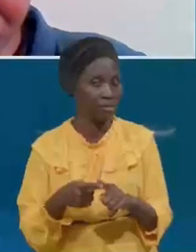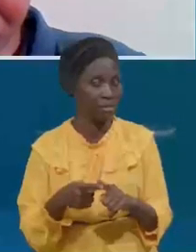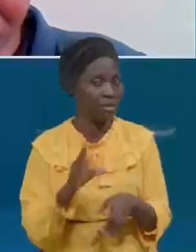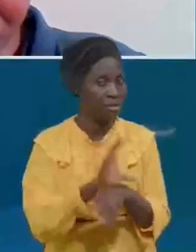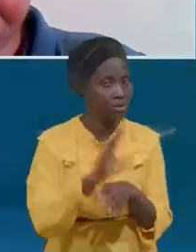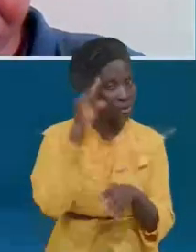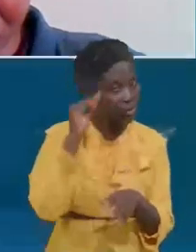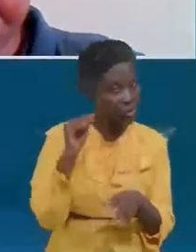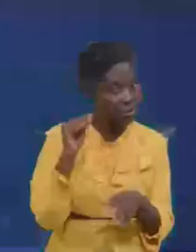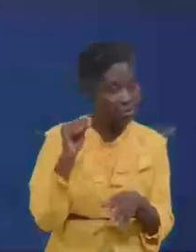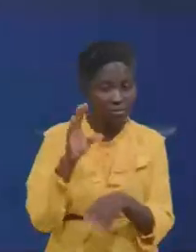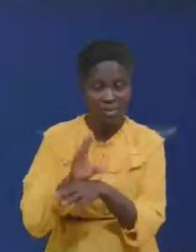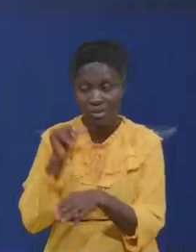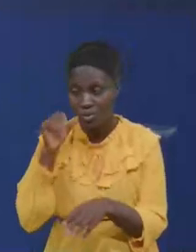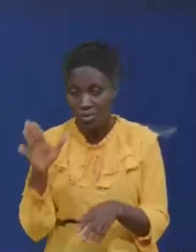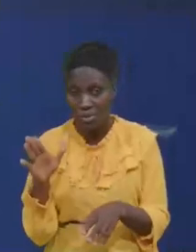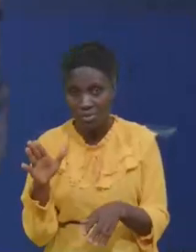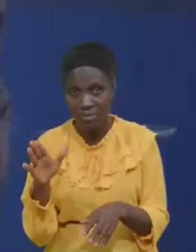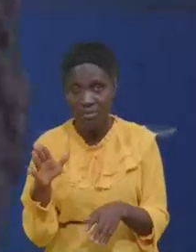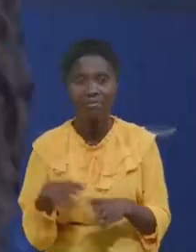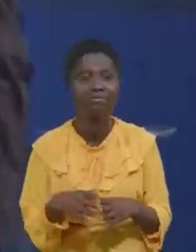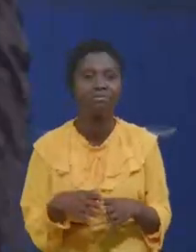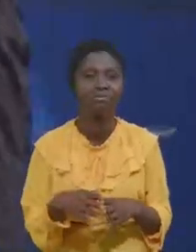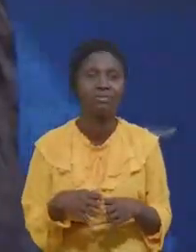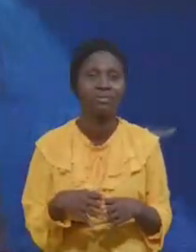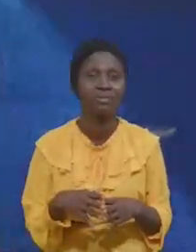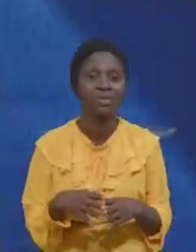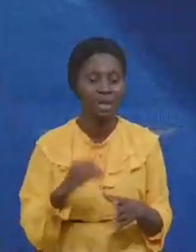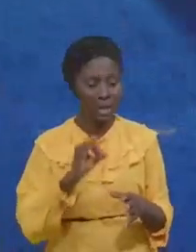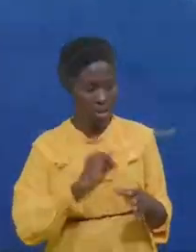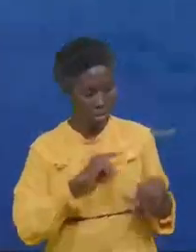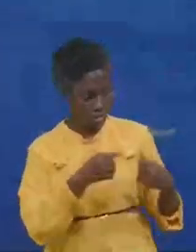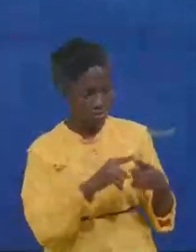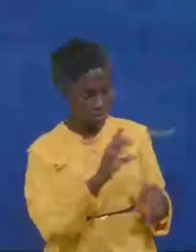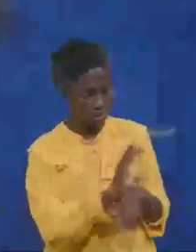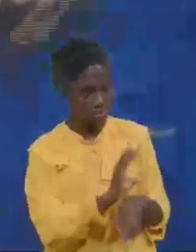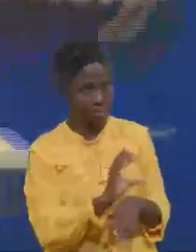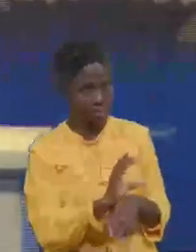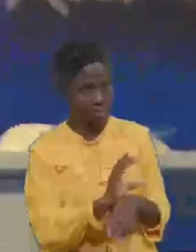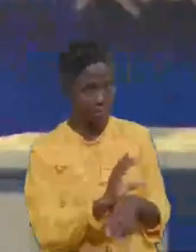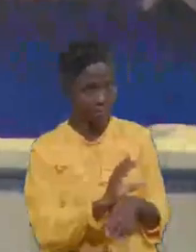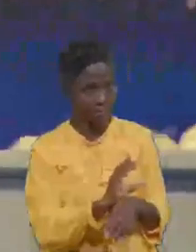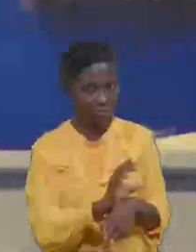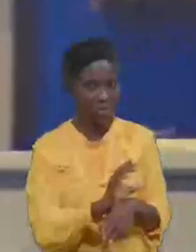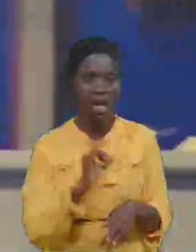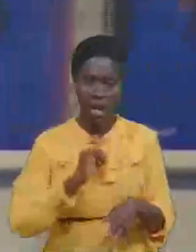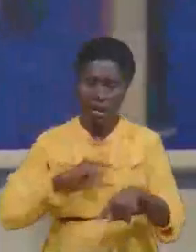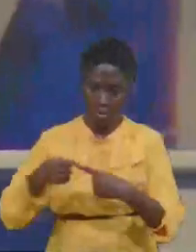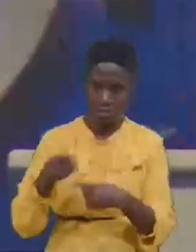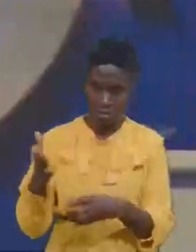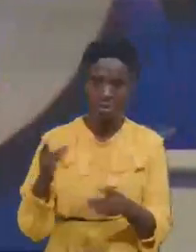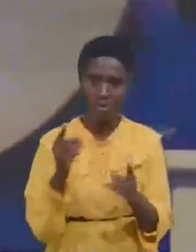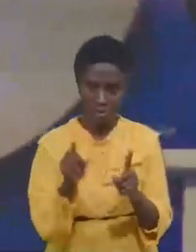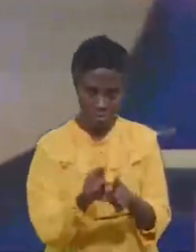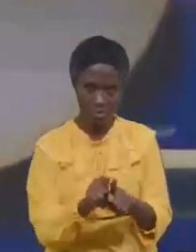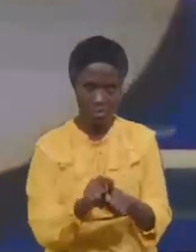religieux, religieuse, je vais à l'église, j'y vais aussi,